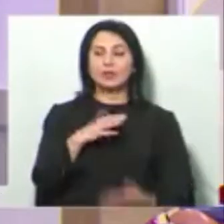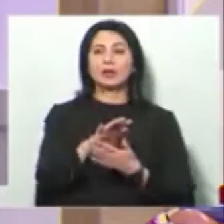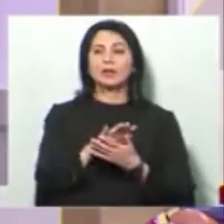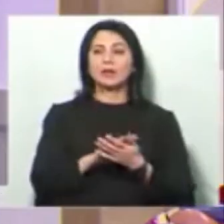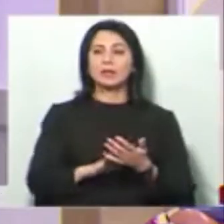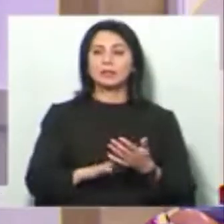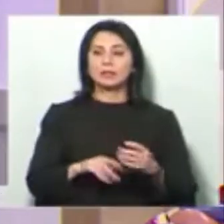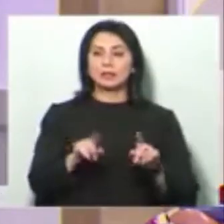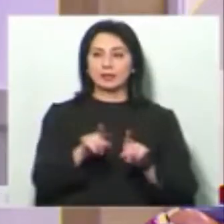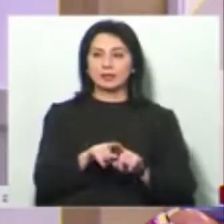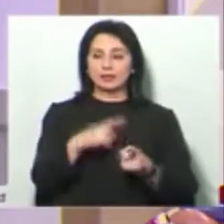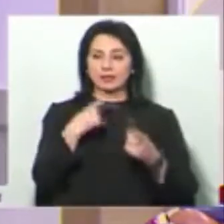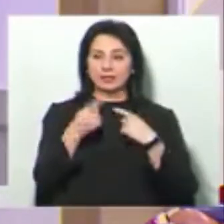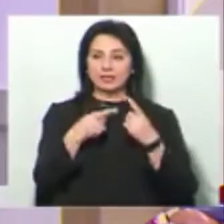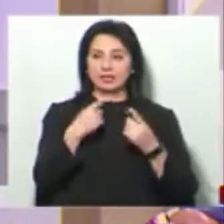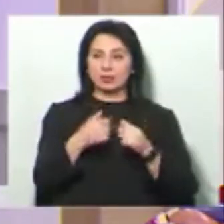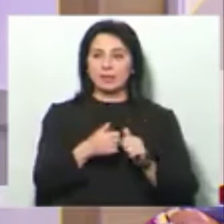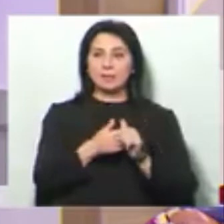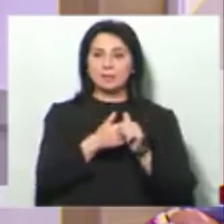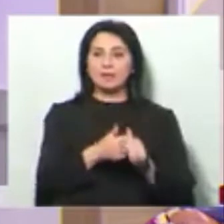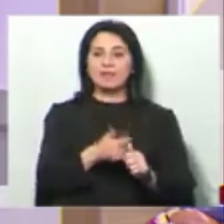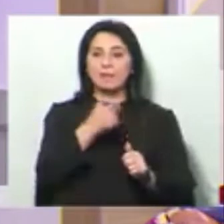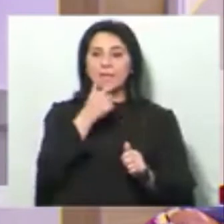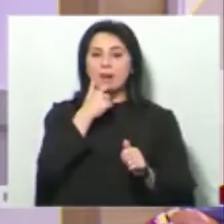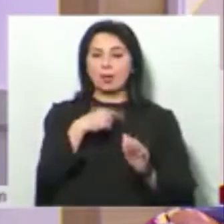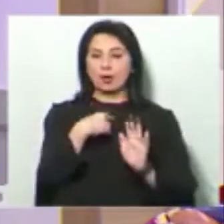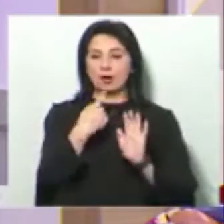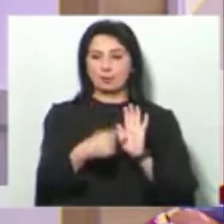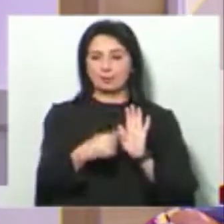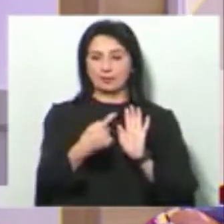Accelept, ისევ საუბარზე მე მიყვები მაყურებელთა კითხვებს.